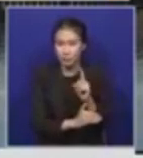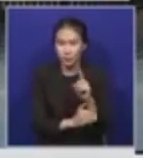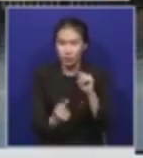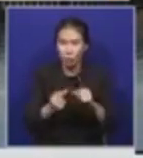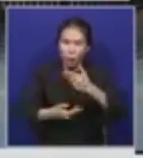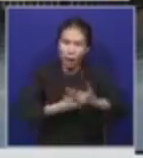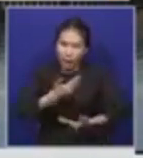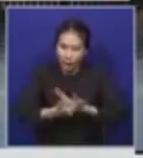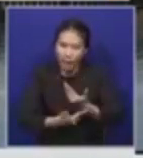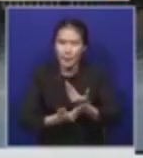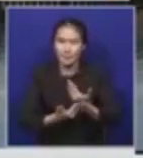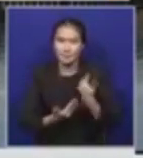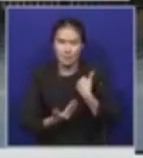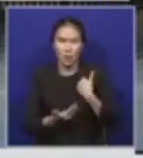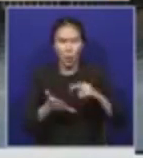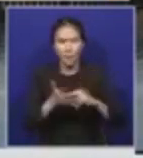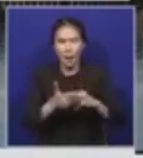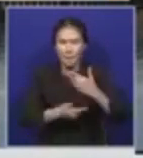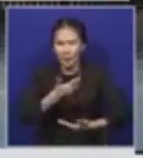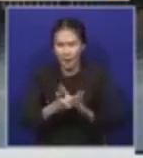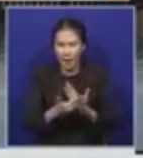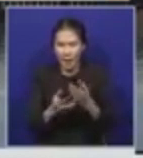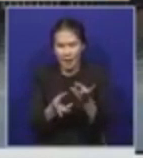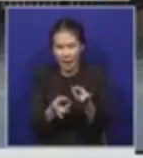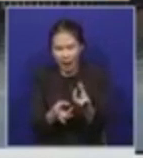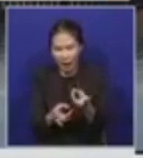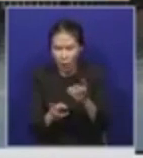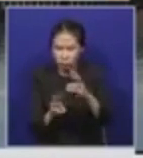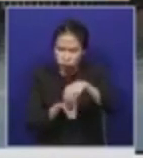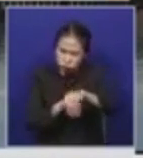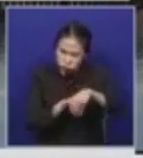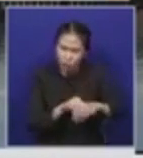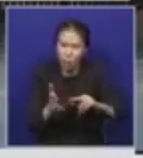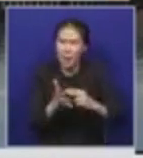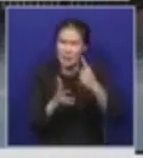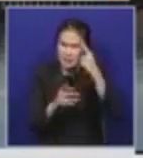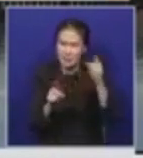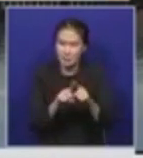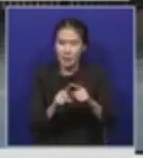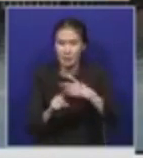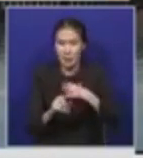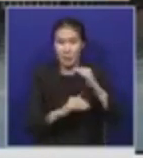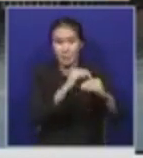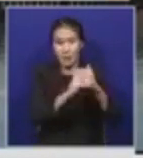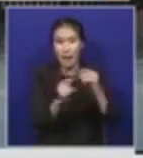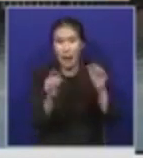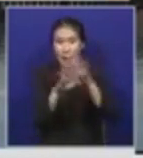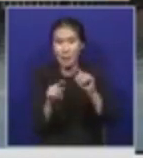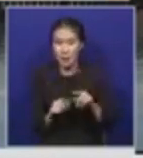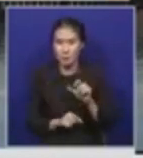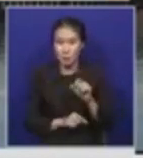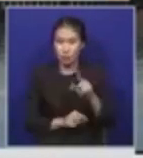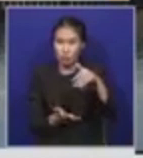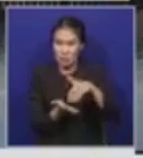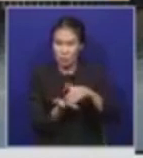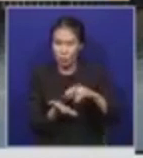านะครับการค้าเนี่ยพัฒนาเมล็ดพันธุ์เนี่ยผมคิดว่าพี่น้องประชาชนเห็นด้วยที่จะต้องพัฒนาให้มันเป็นศูนย์กลางเมล็ดพันธุ์แห่งโล